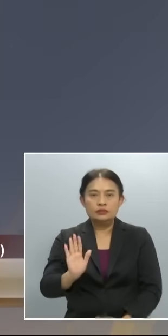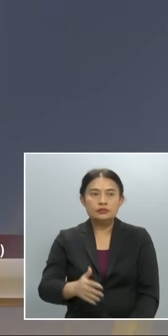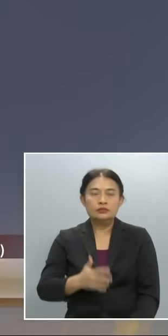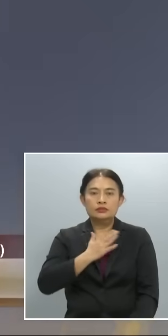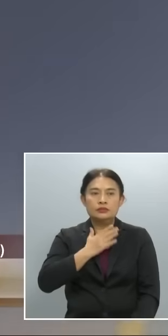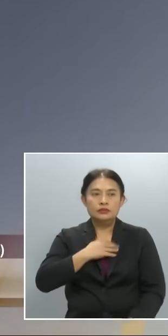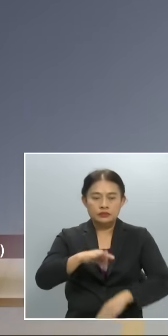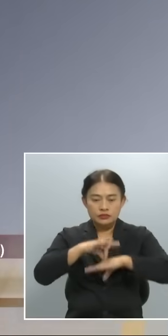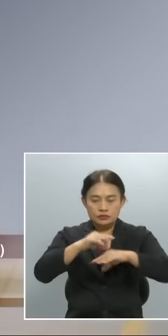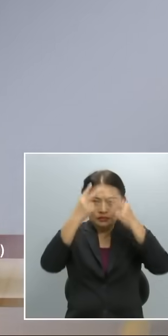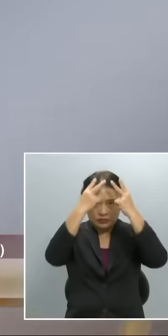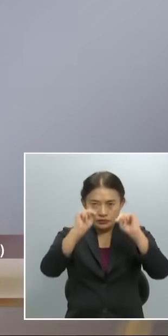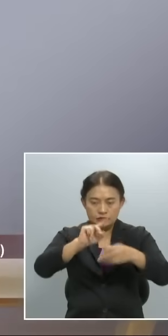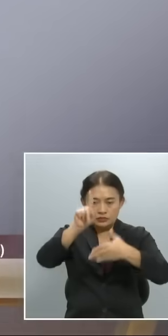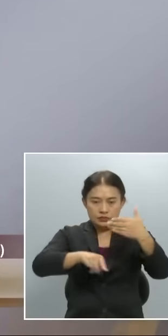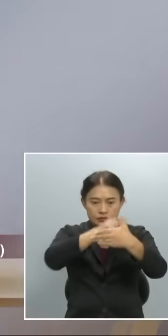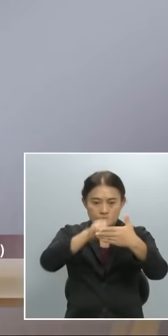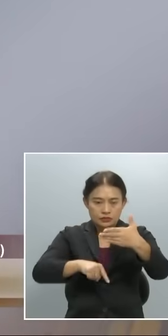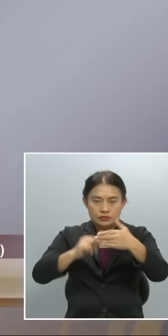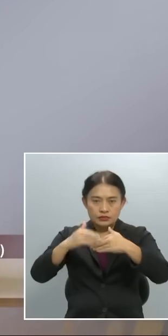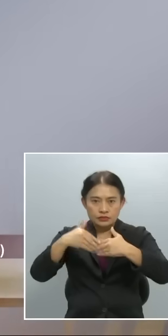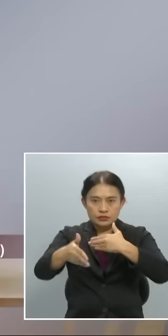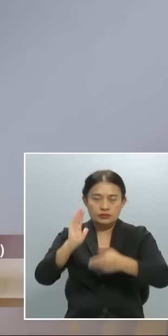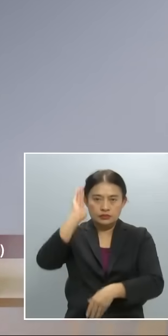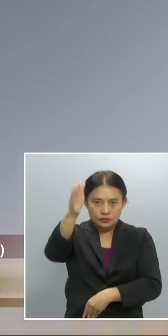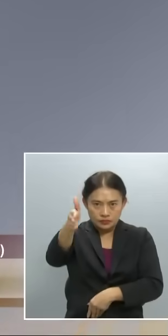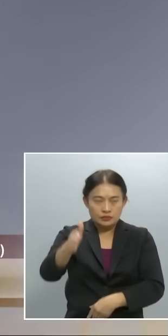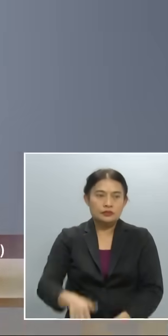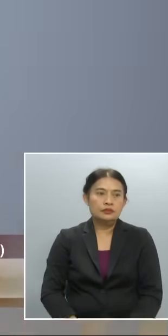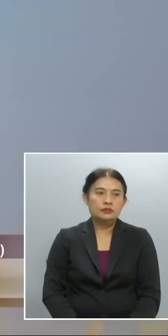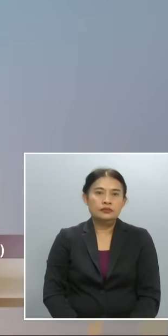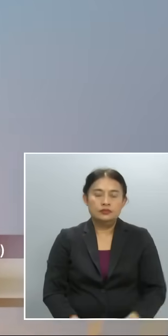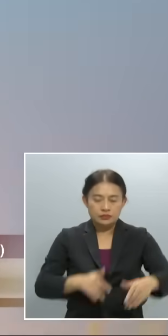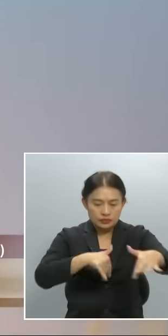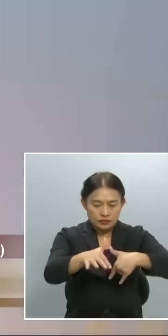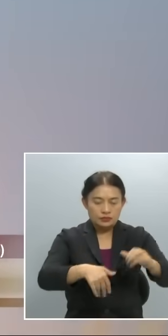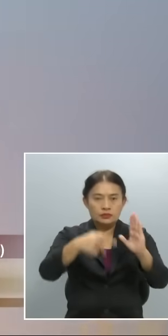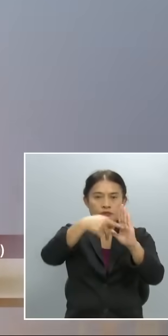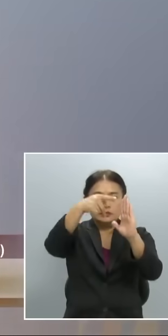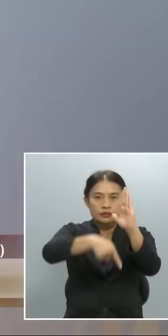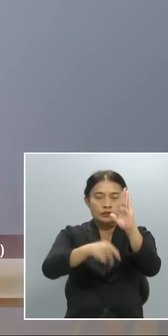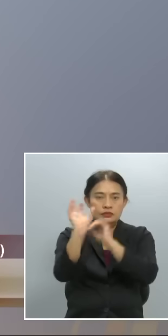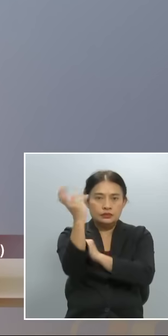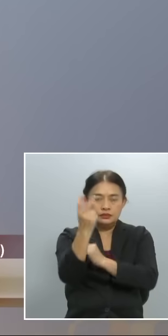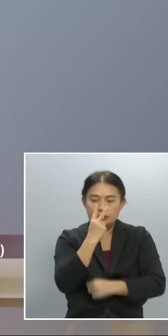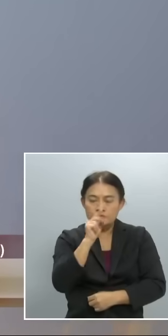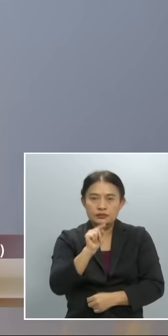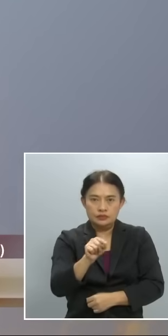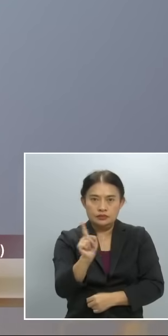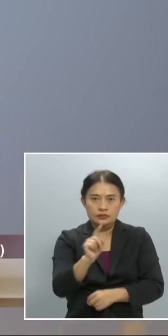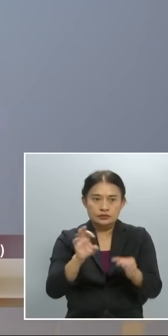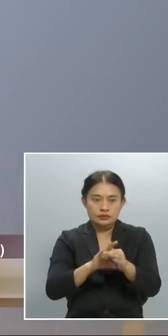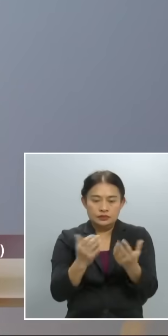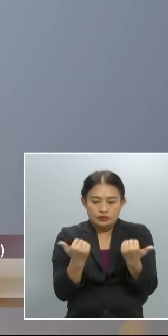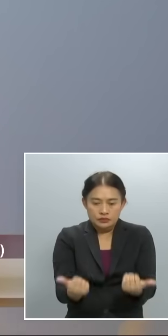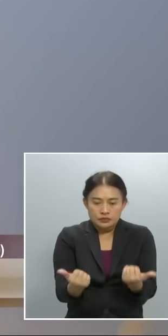ายกรัฐมนตรีในการเลือกตั้งสมัยหน้าเพียงอย่างเดียวเพราะฉะนั้นพ่อแม่พี่น้องชาวพิษณุโลกที่ดูผ่านสื่ออยู่ตอน